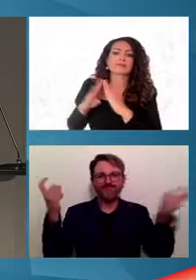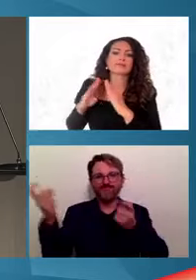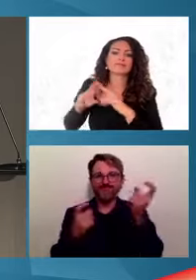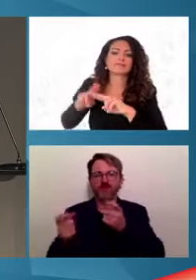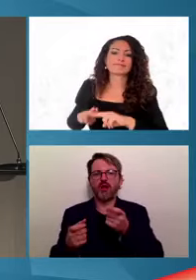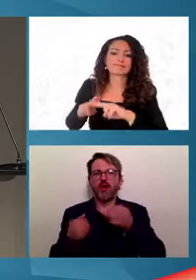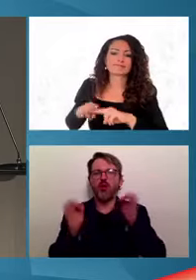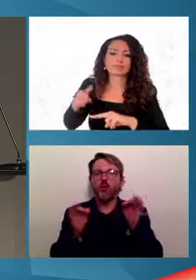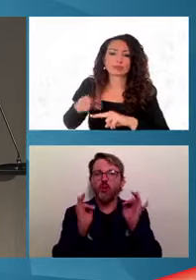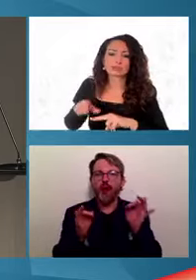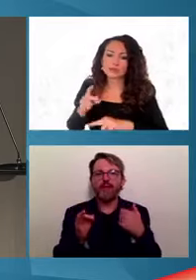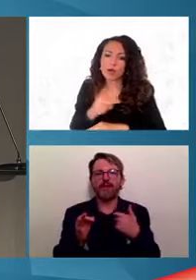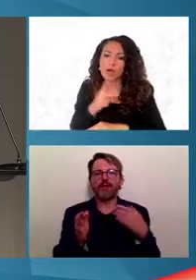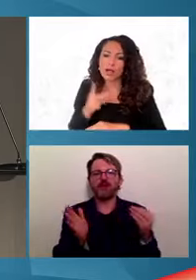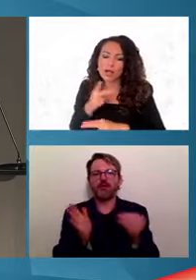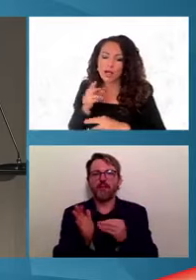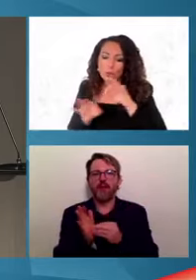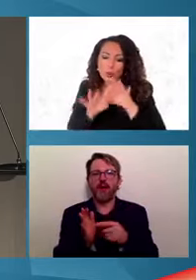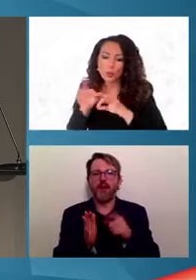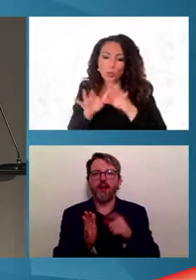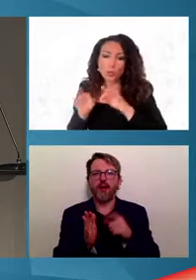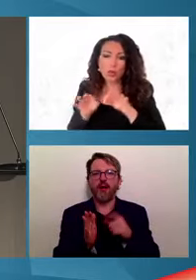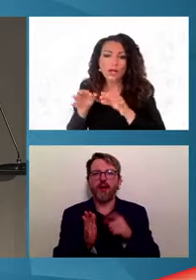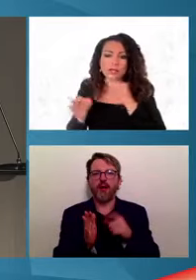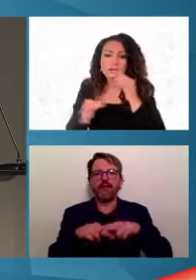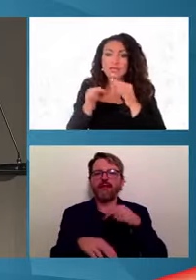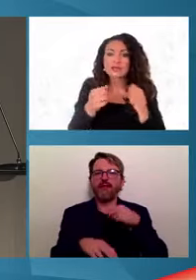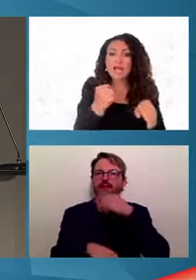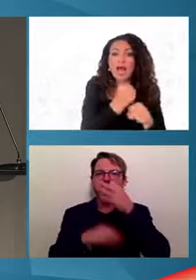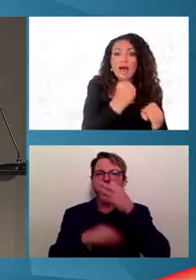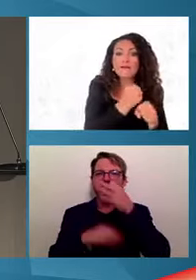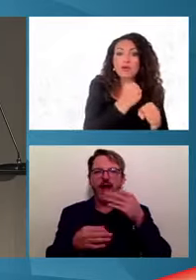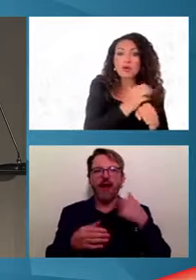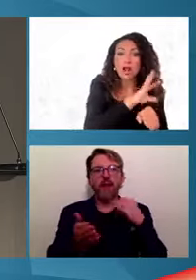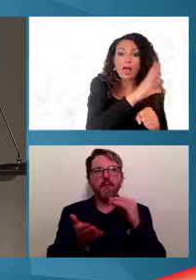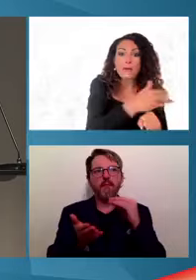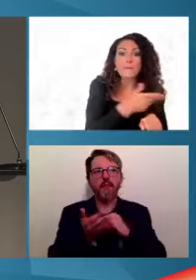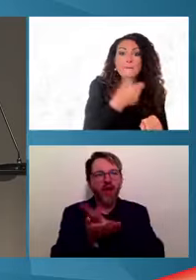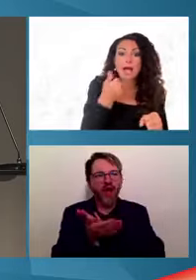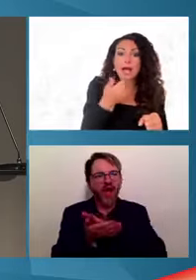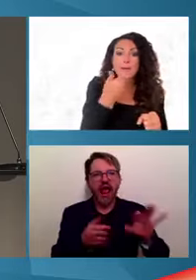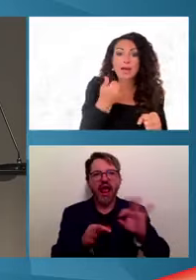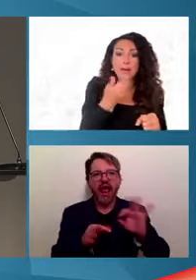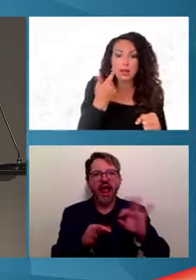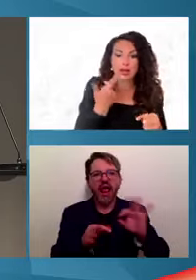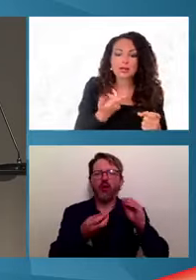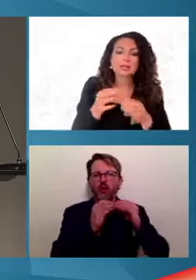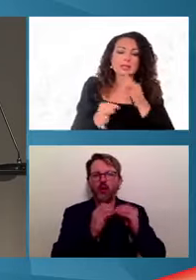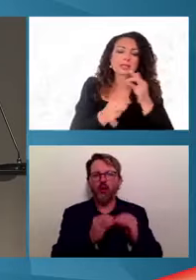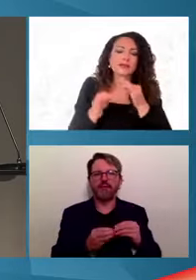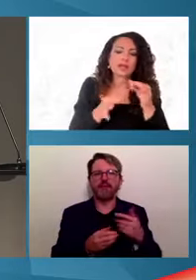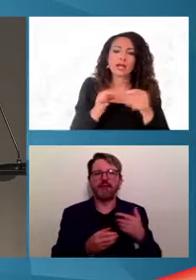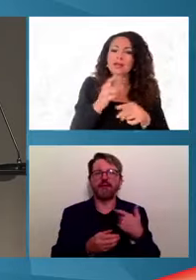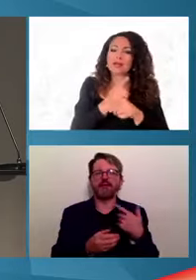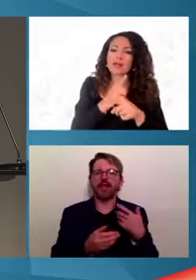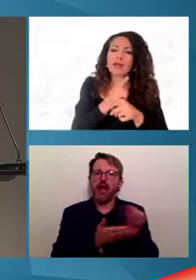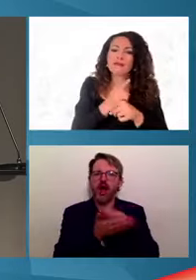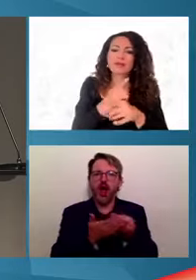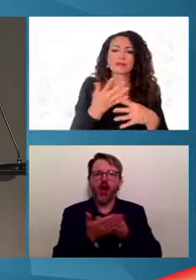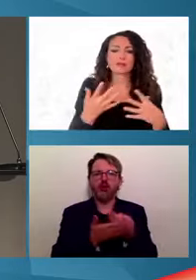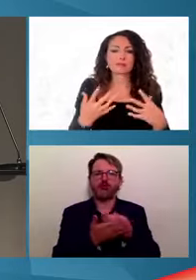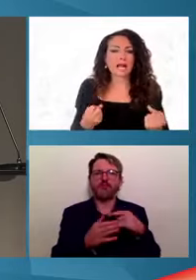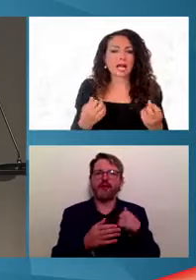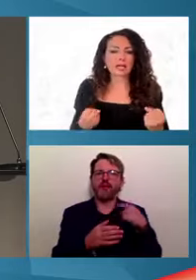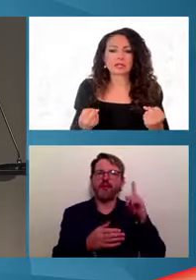brauchen und werden manches hinterfragen müssen. Vielleicht müssen wir einfacher, unkomplizierter, praxisnah, modular in Ausbildungen werden, in